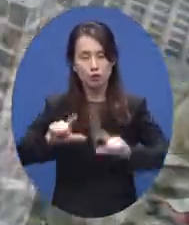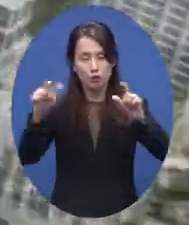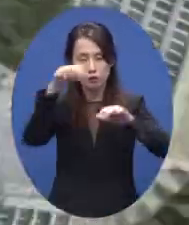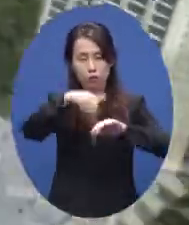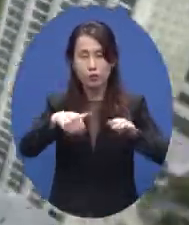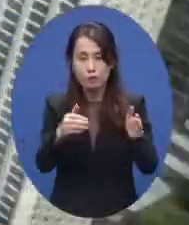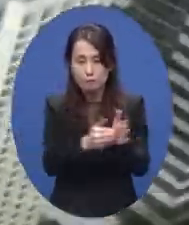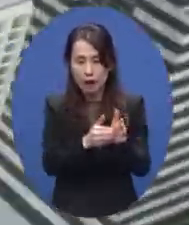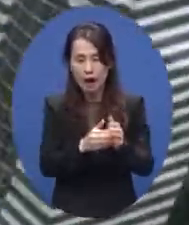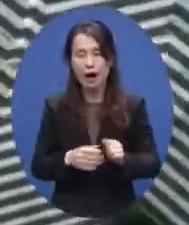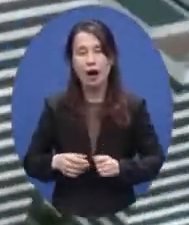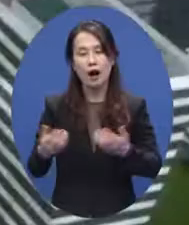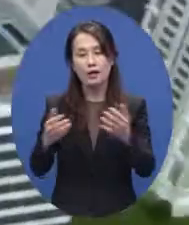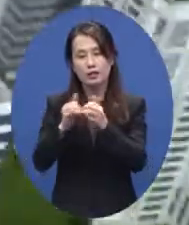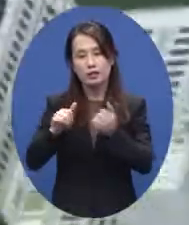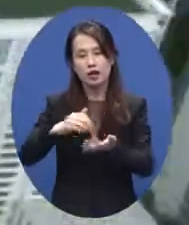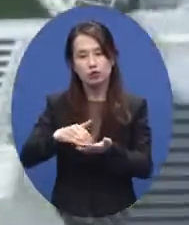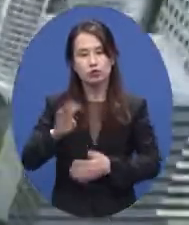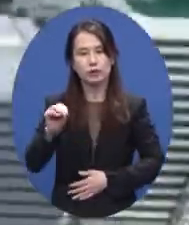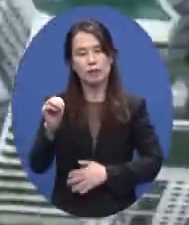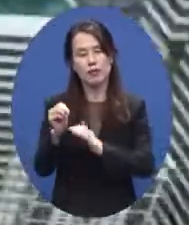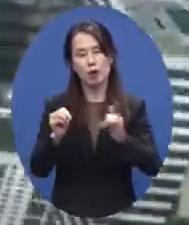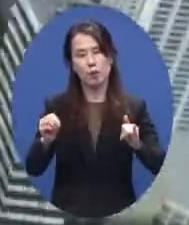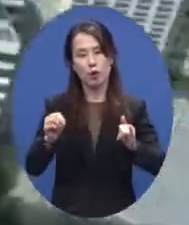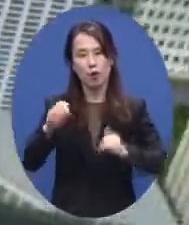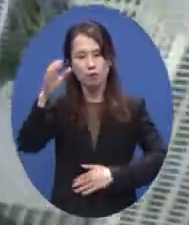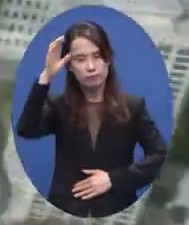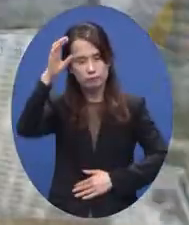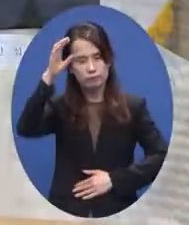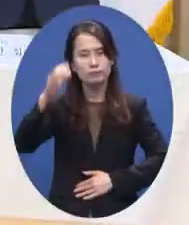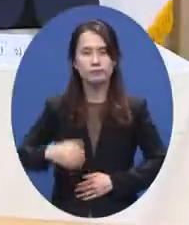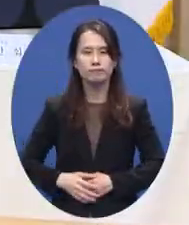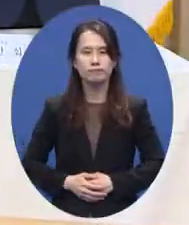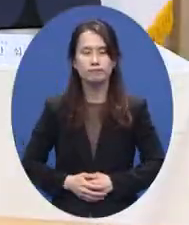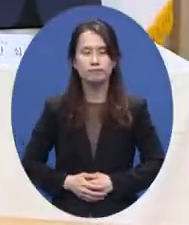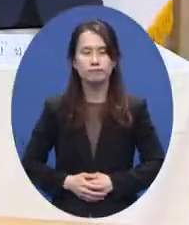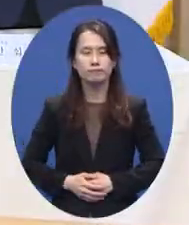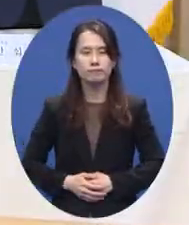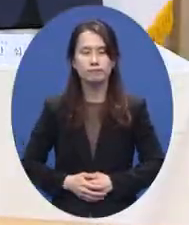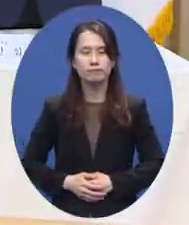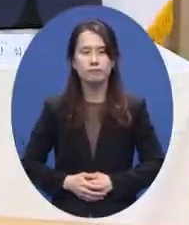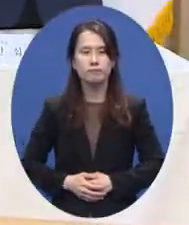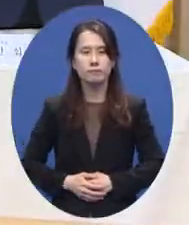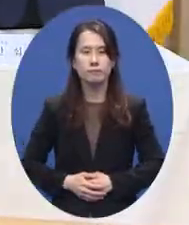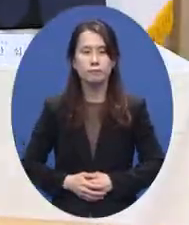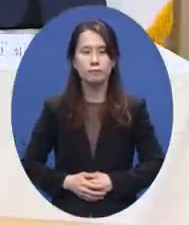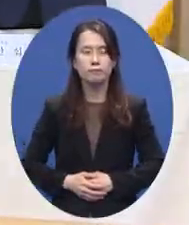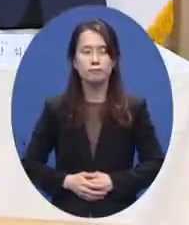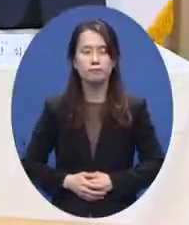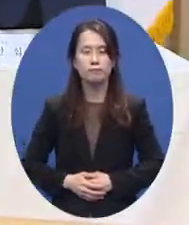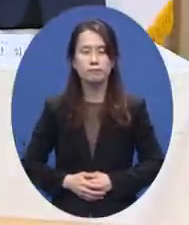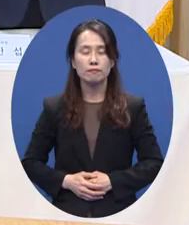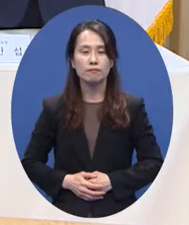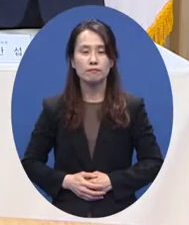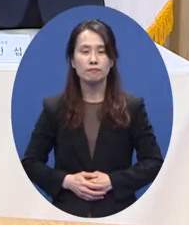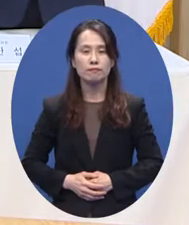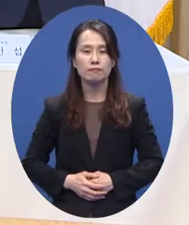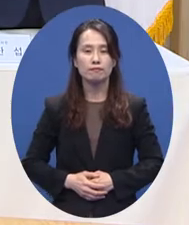준공되면 상근 종사자 수만 4만여 명에 달할 것으로 전망됩니다. 경기 CCTV 최창순입니다.